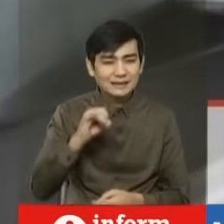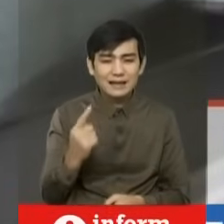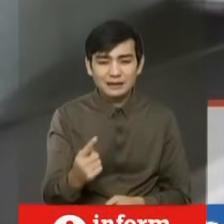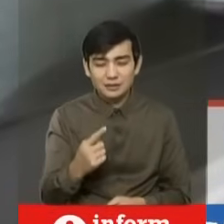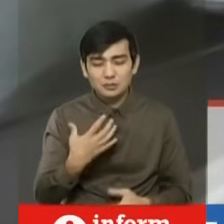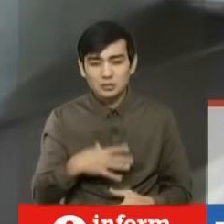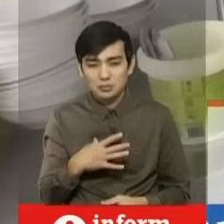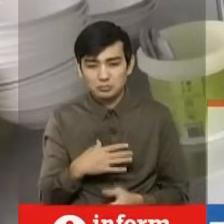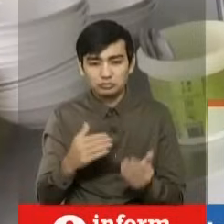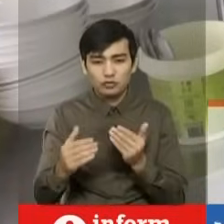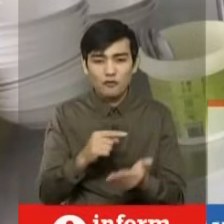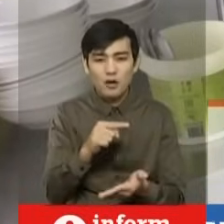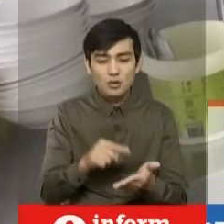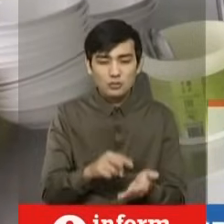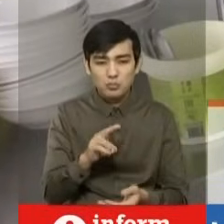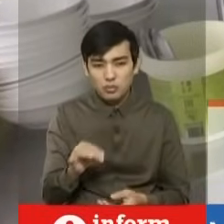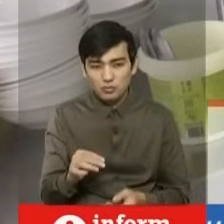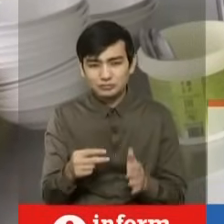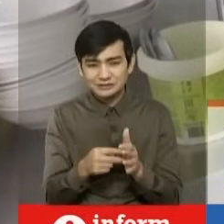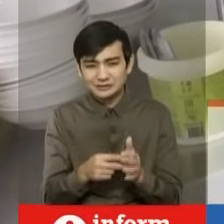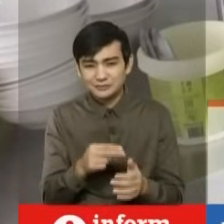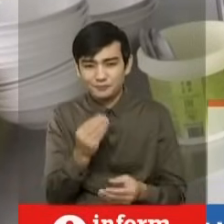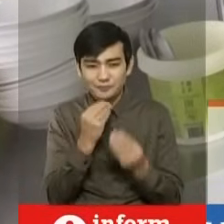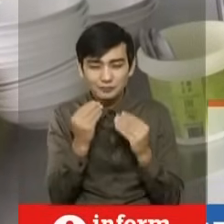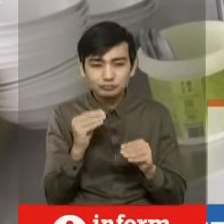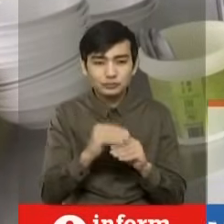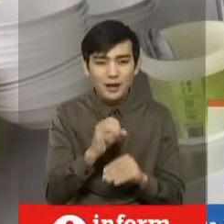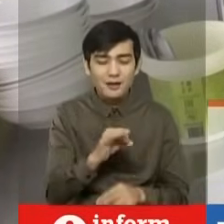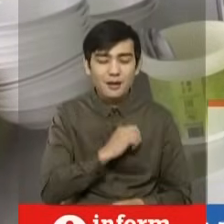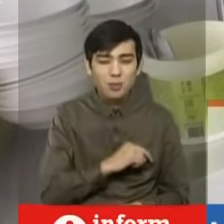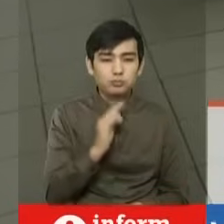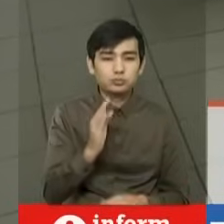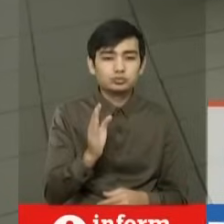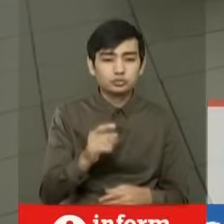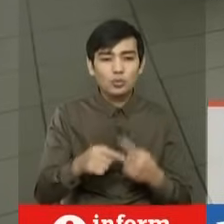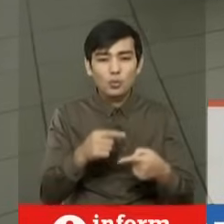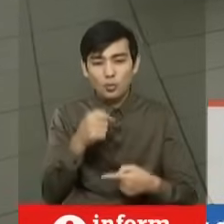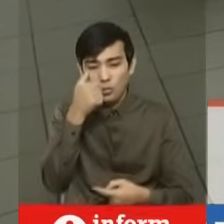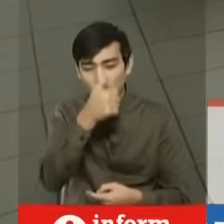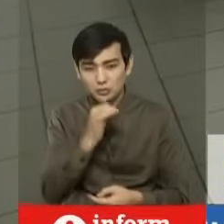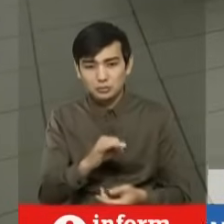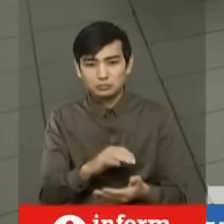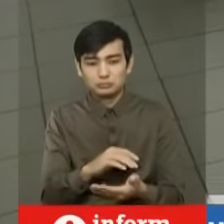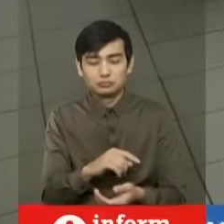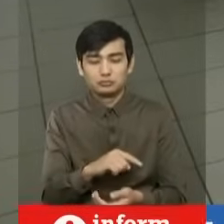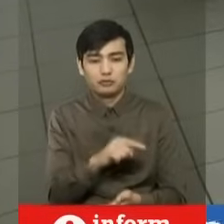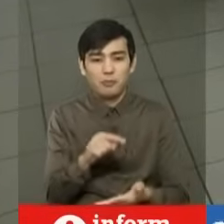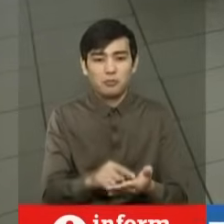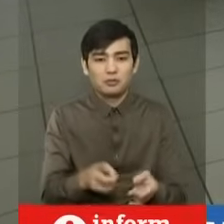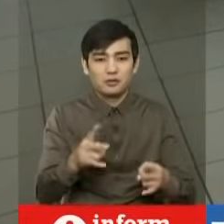поставщиками обсудили вопрос по повышению стоимости питания а работу в будущем году с ними же поставили под